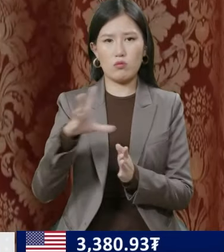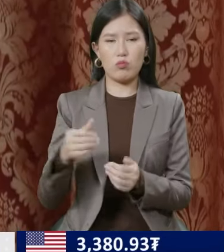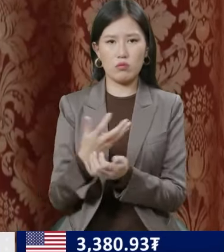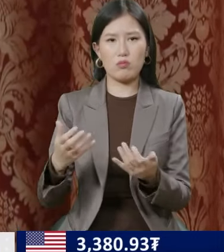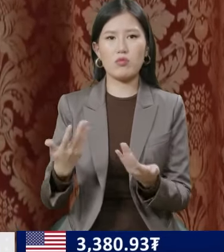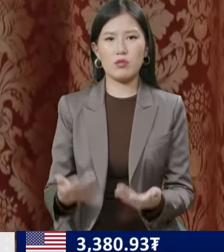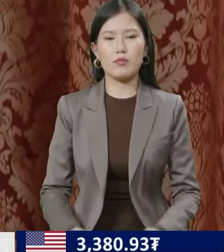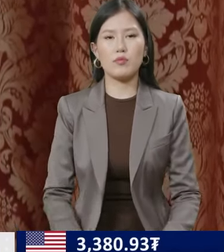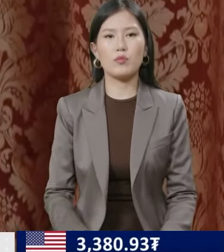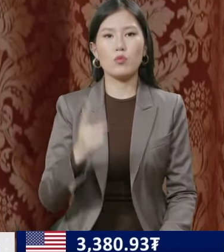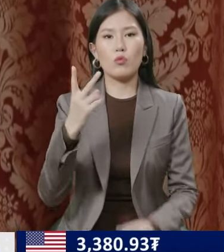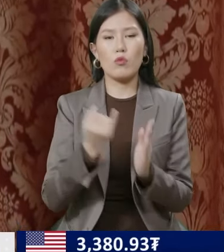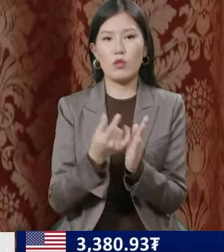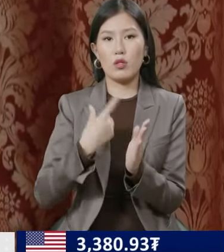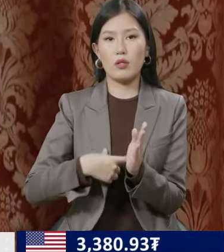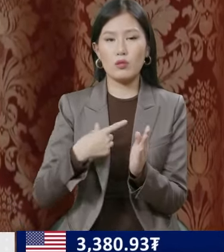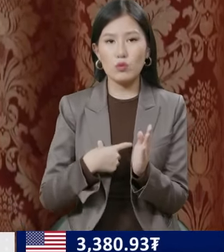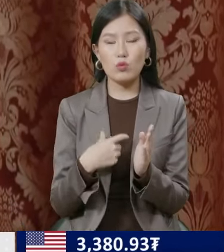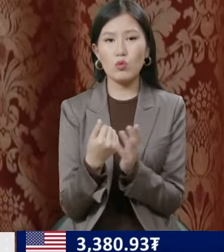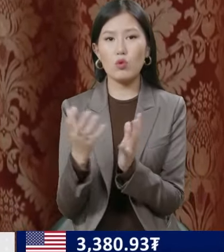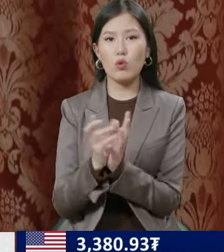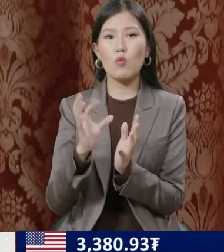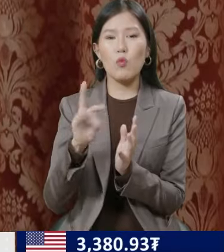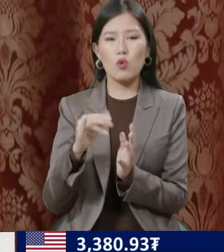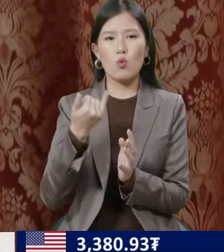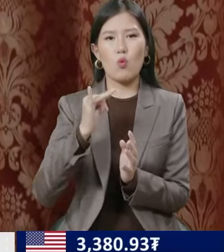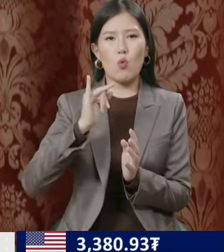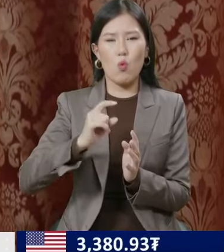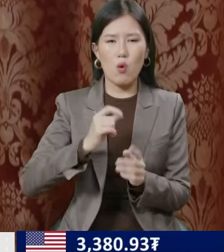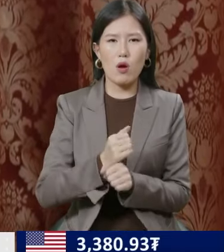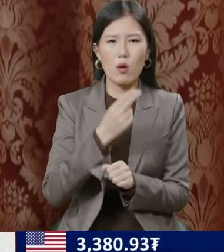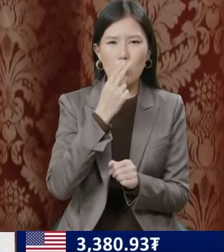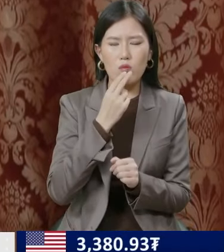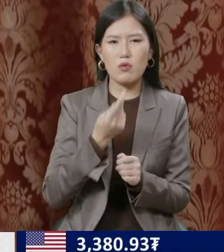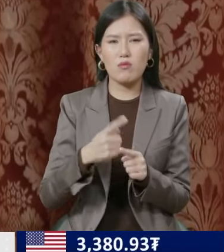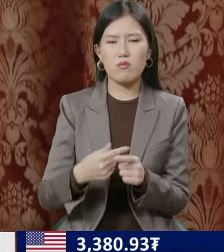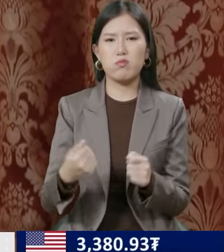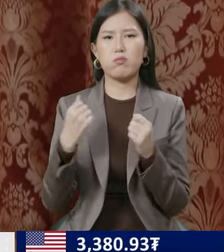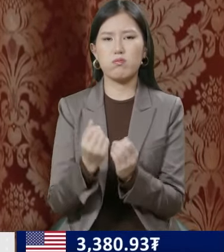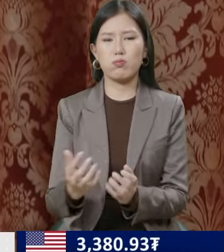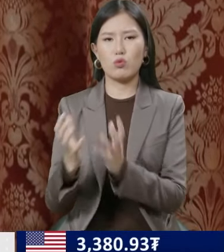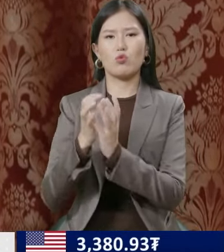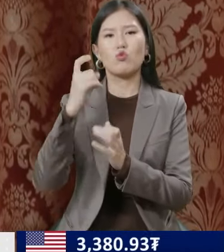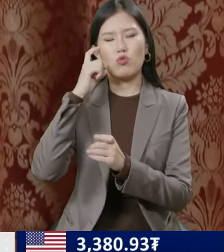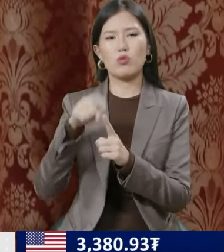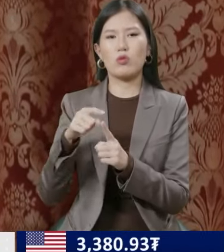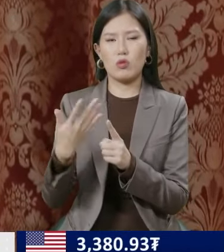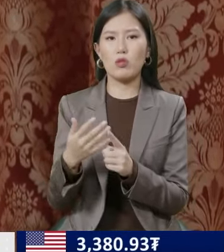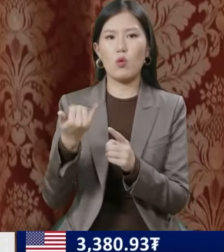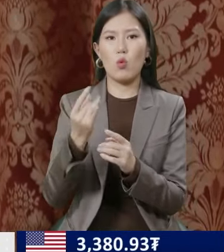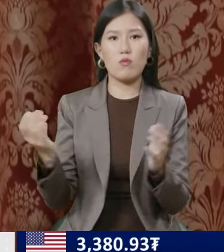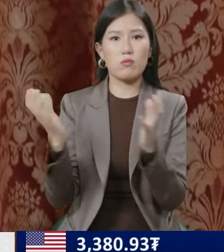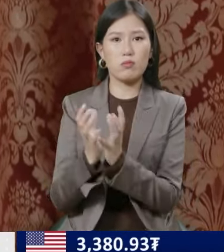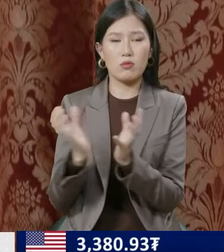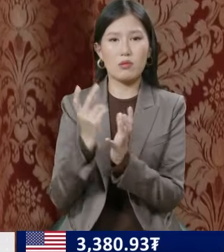бол 126 болгосон өөрөө парламентын дархлааг нэмэгдүүлэх, парламент ёсыг ахиулах зорилготой юм бол энэ парламентын байнгын хуралдаан гарч байгаа энэ